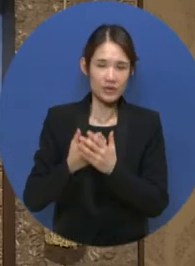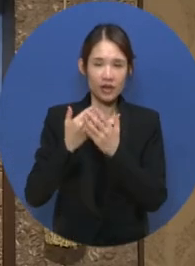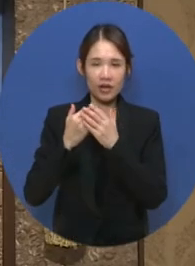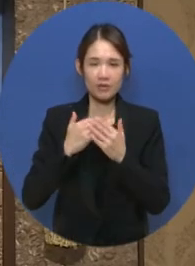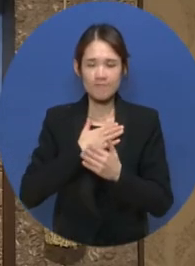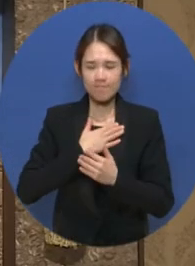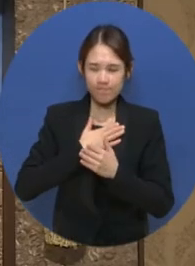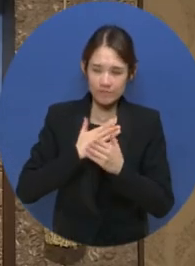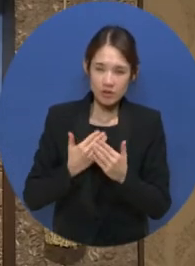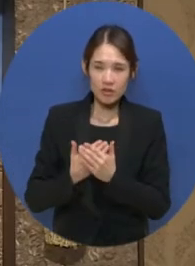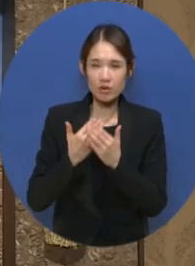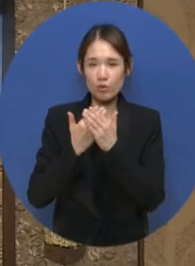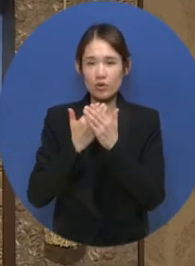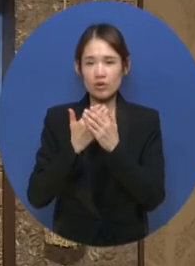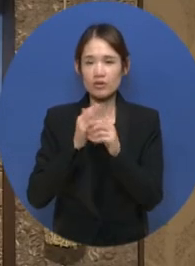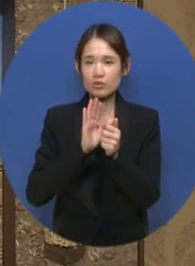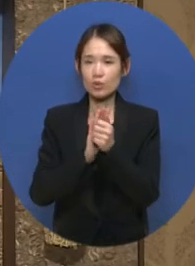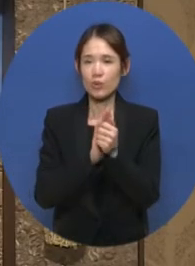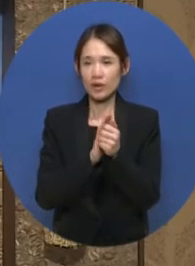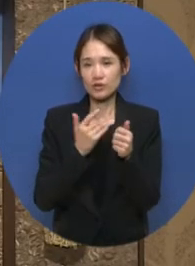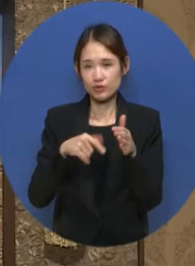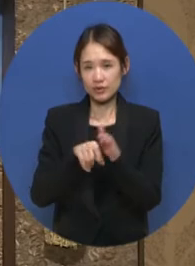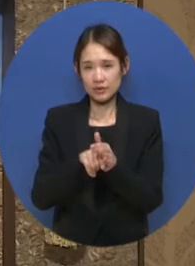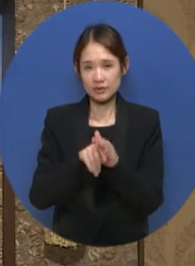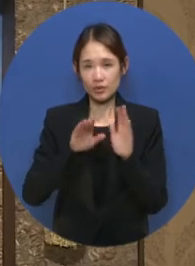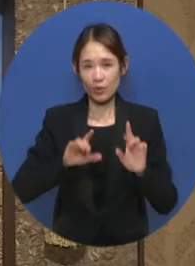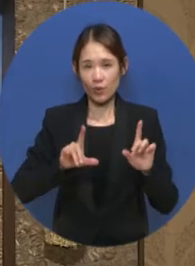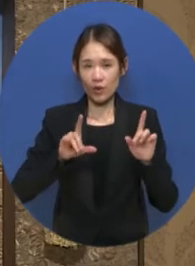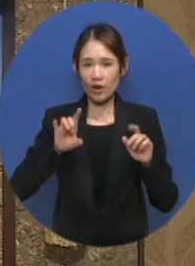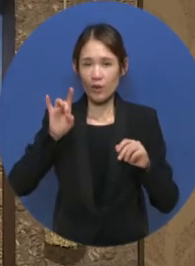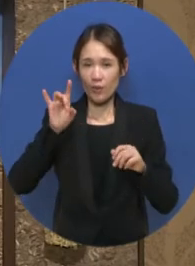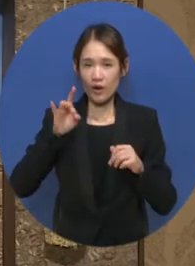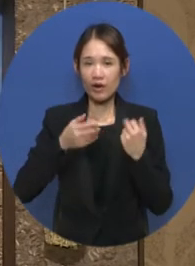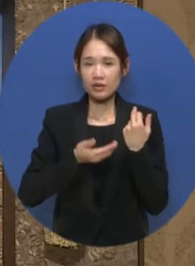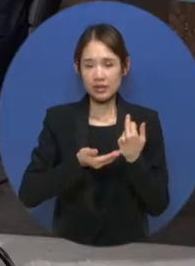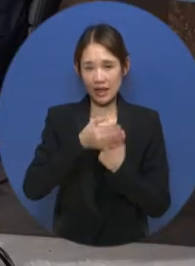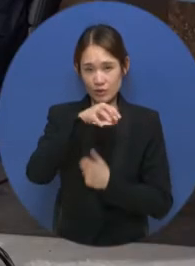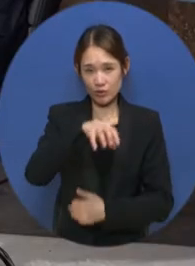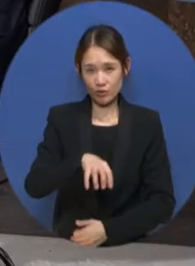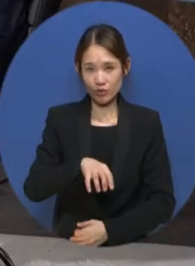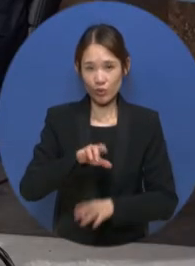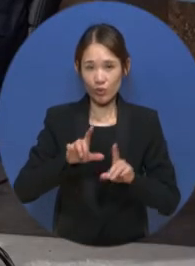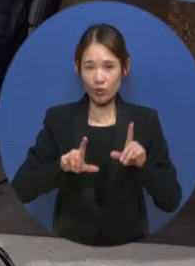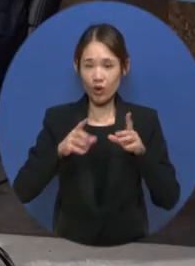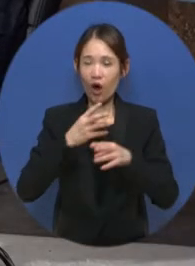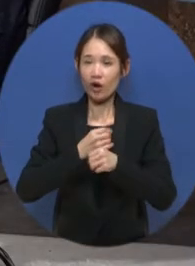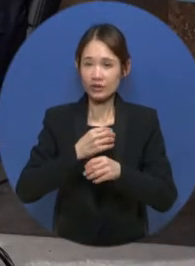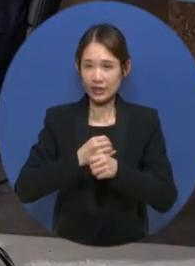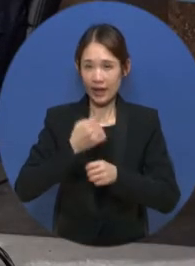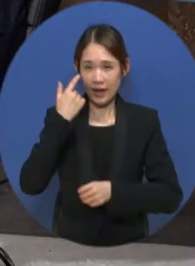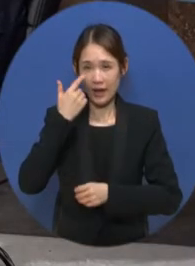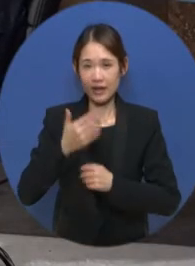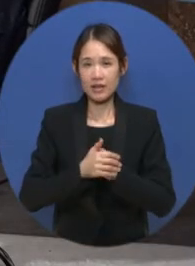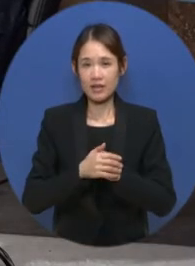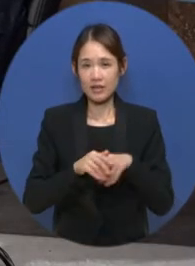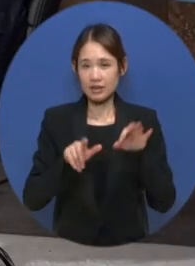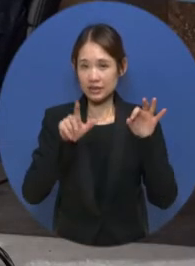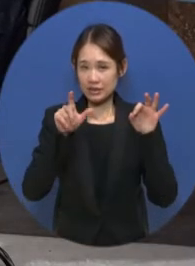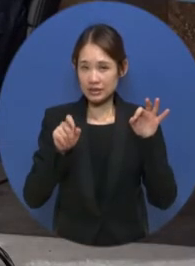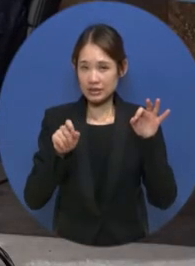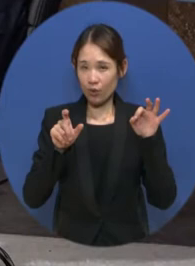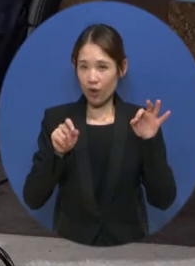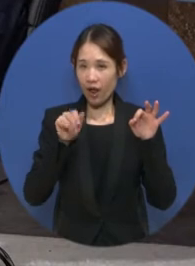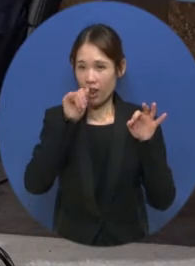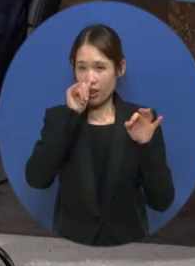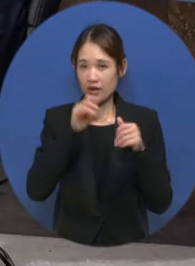에 조금 도움이 되고자 원래는 제주도에서 개최하게 됐습니다 올해는 언제 게 제일 하시나 10월달에